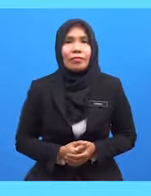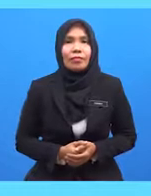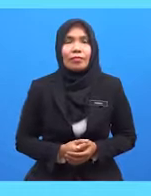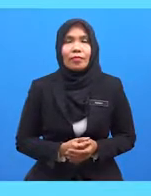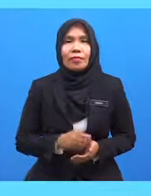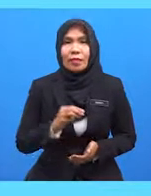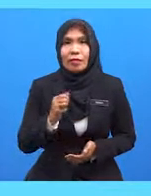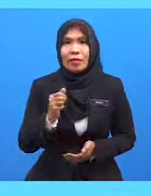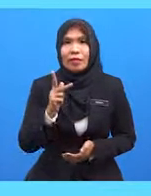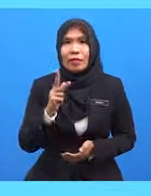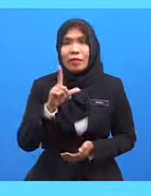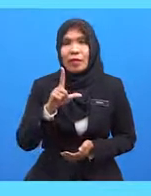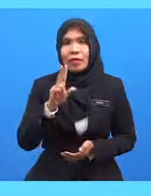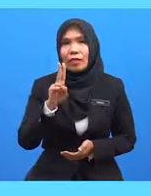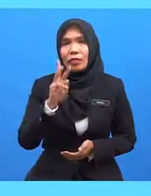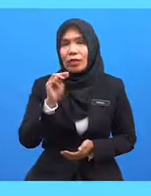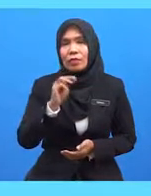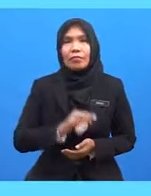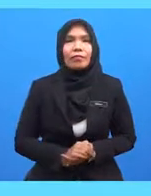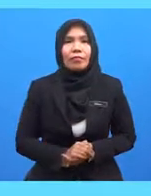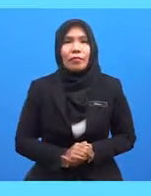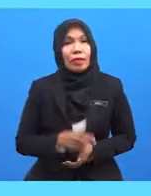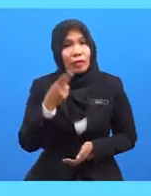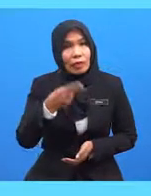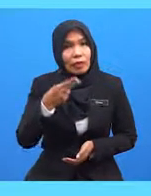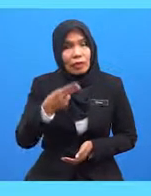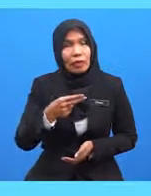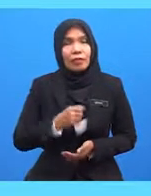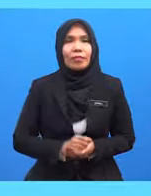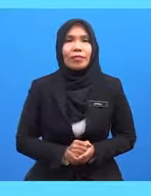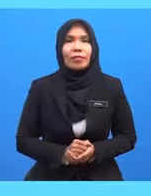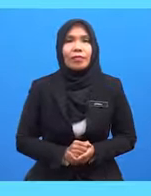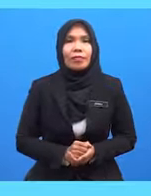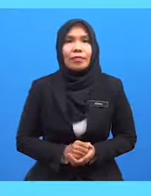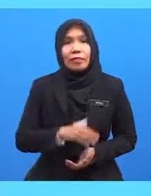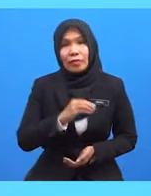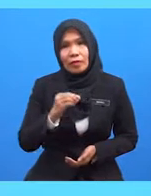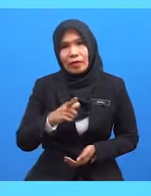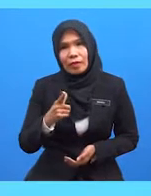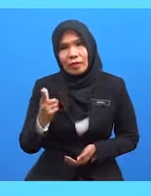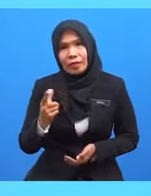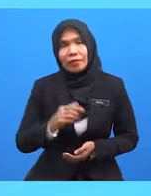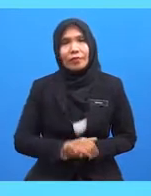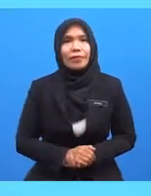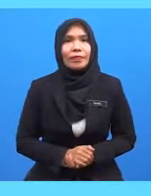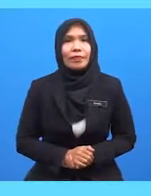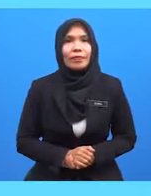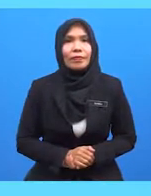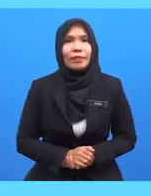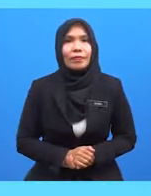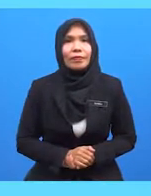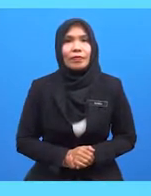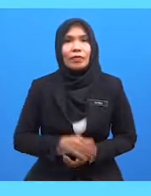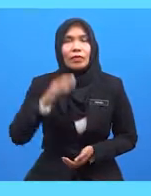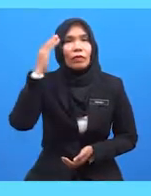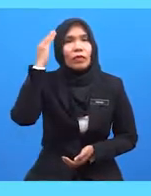maklum, hadis, khat, sejarah, riwayat dan sebagainya. Hal-hal